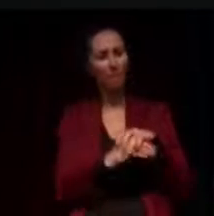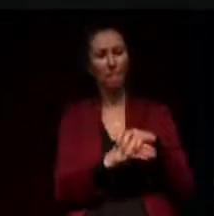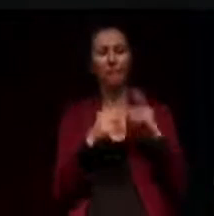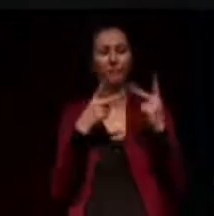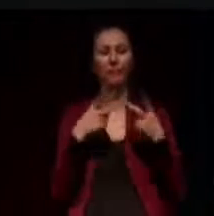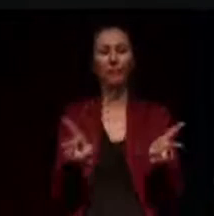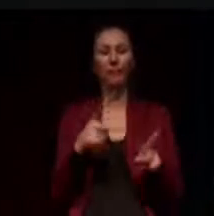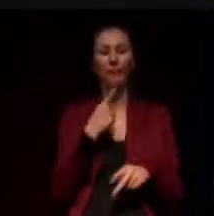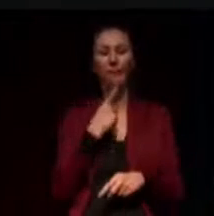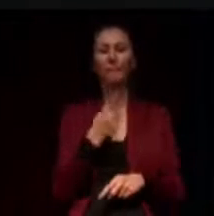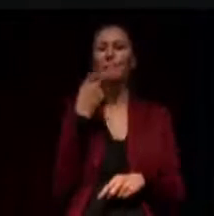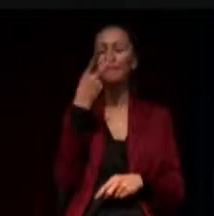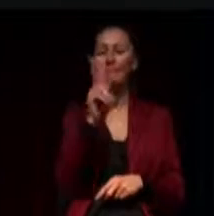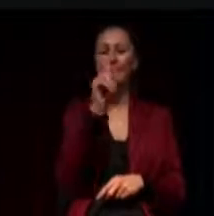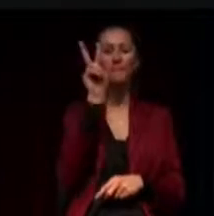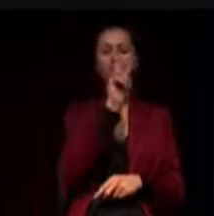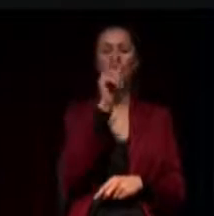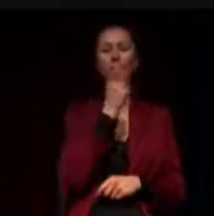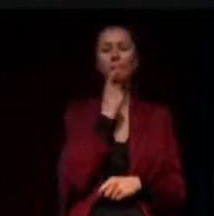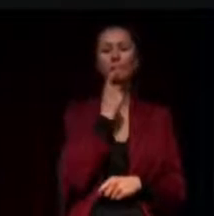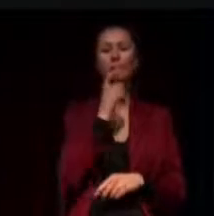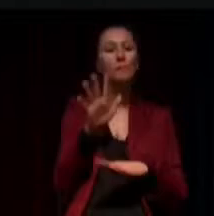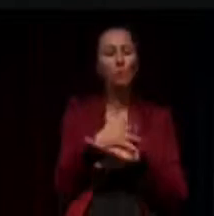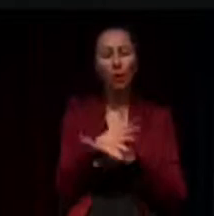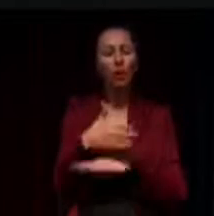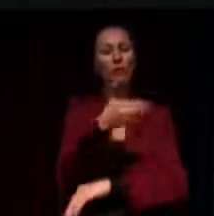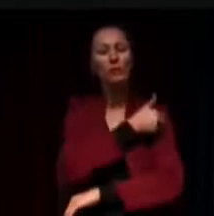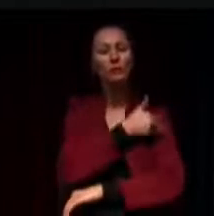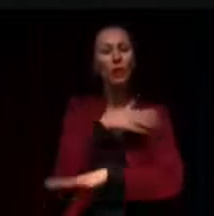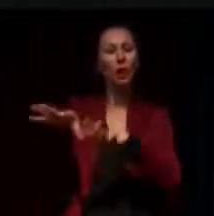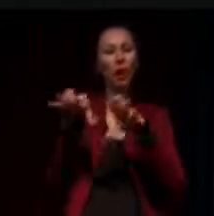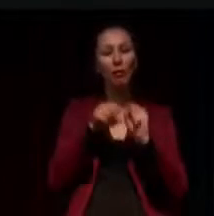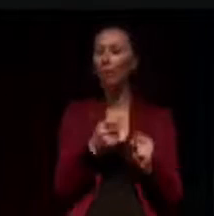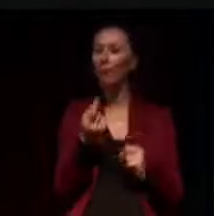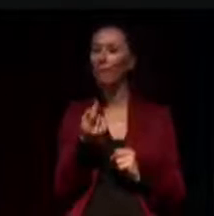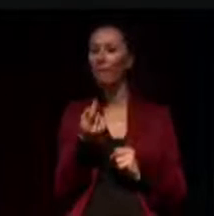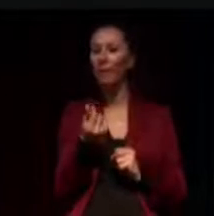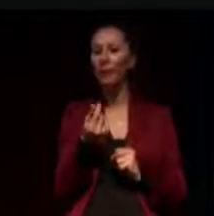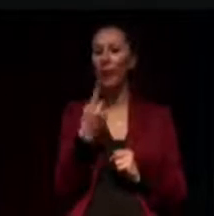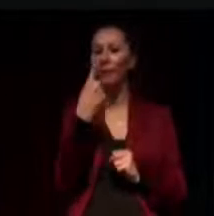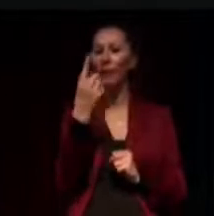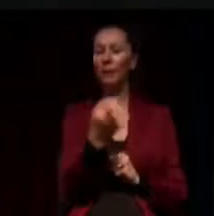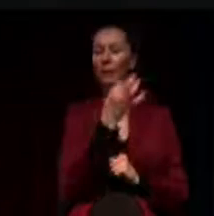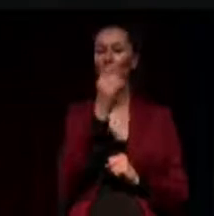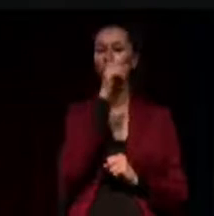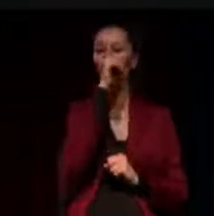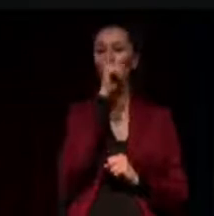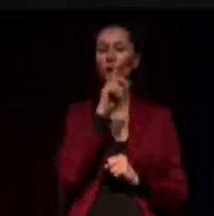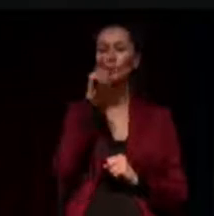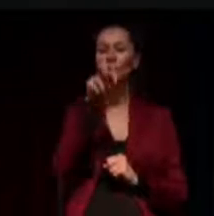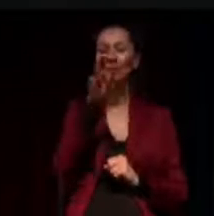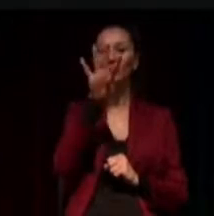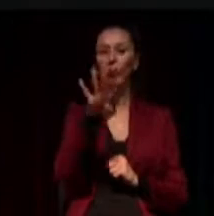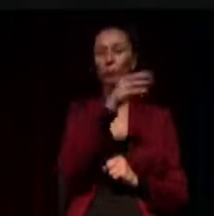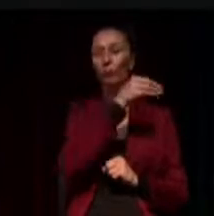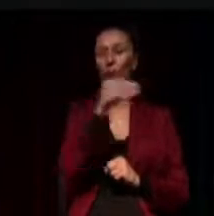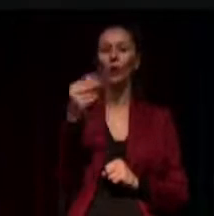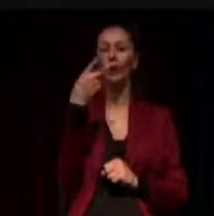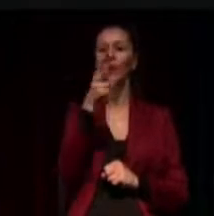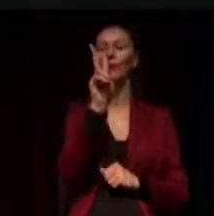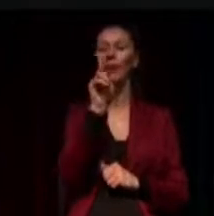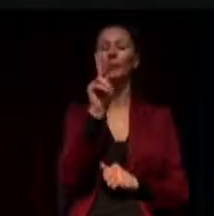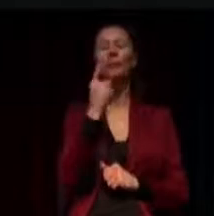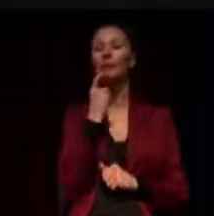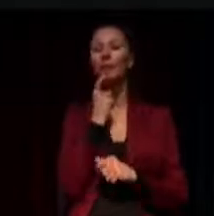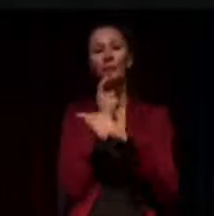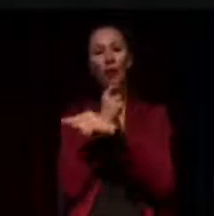koyabilirsiniz. 2020 yılındaki mal ve hizmet alımları miktarı 1 milyar 184 milyon.